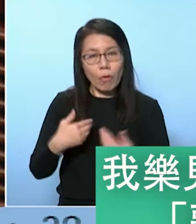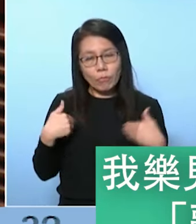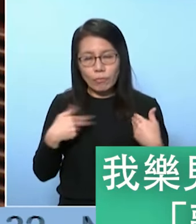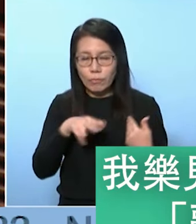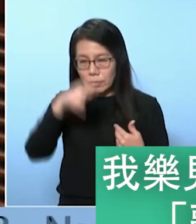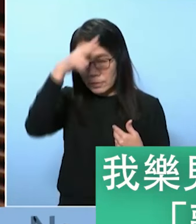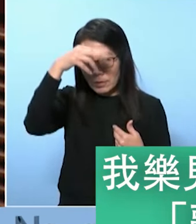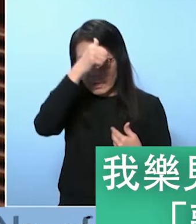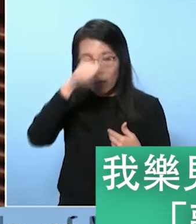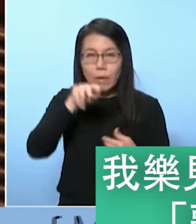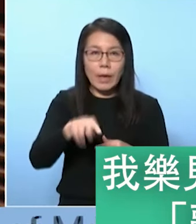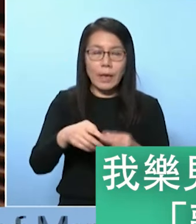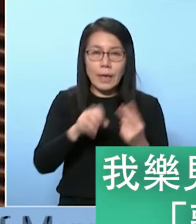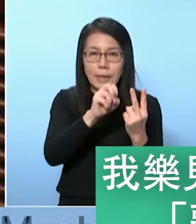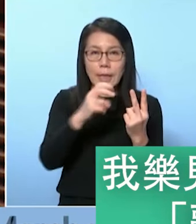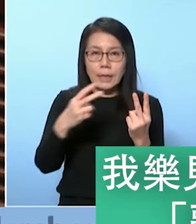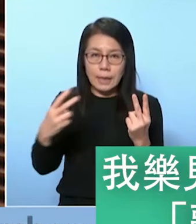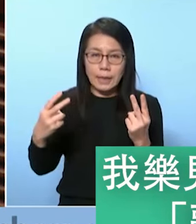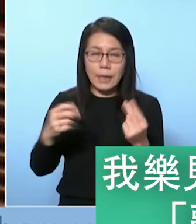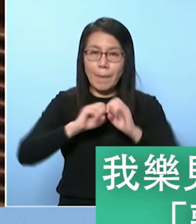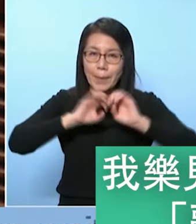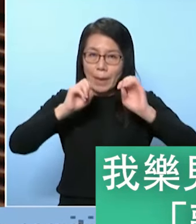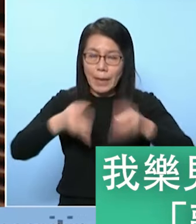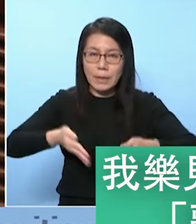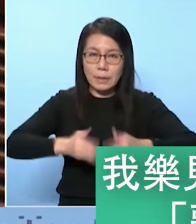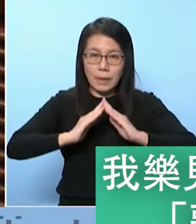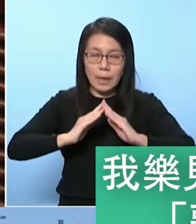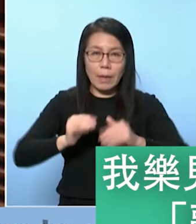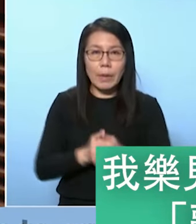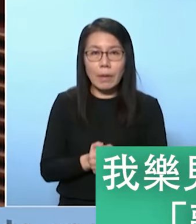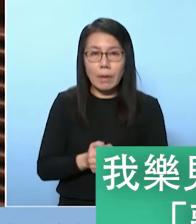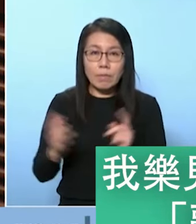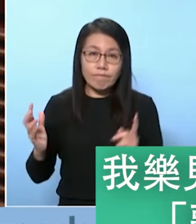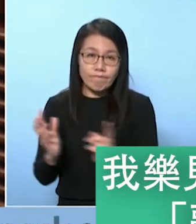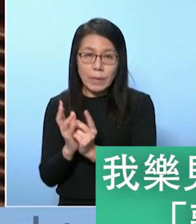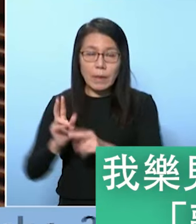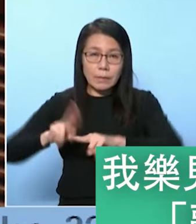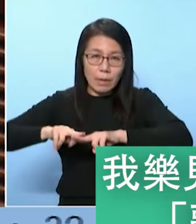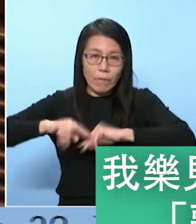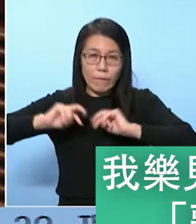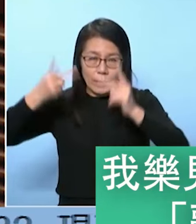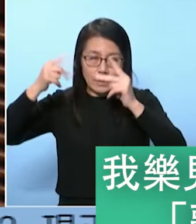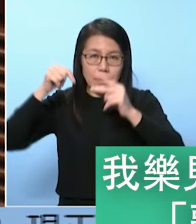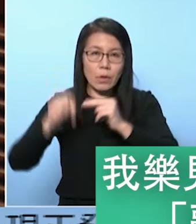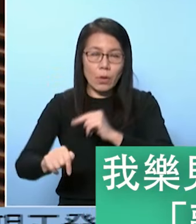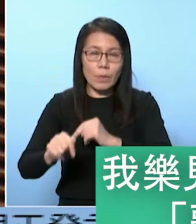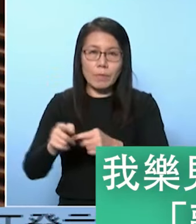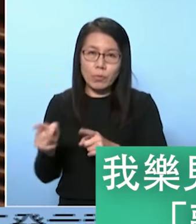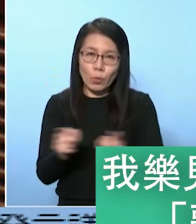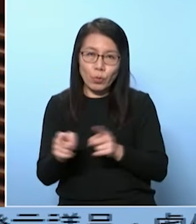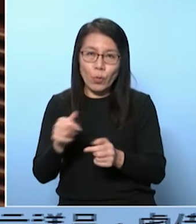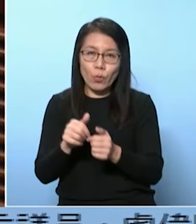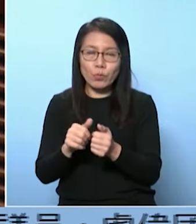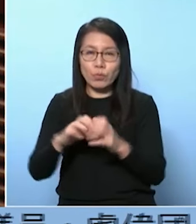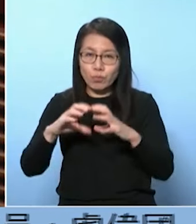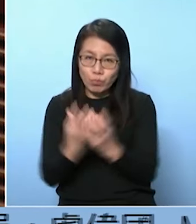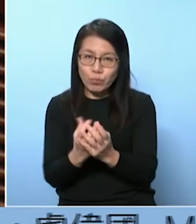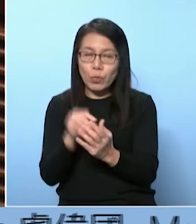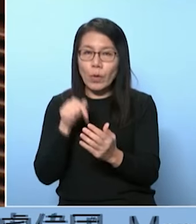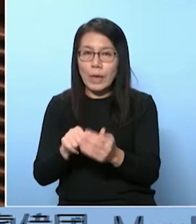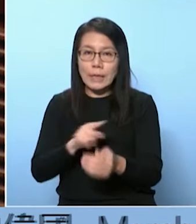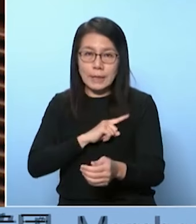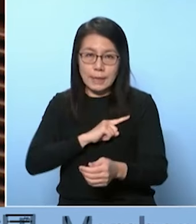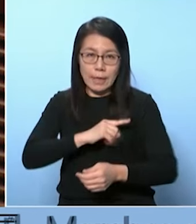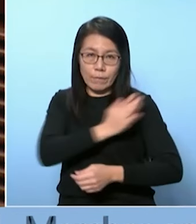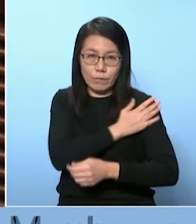行政長官在2022年宣布成立融入國家發展大局督導組，並且是親